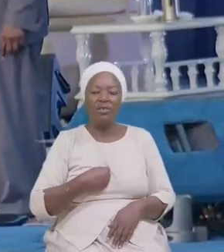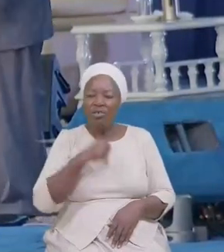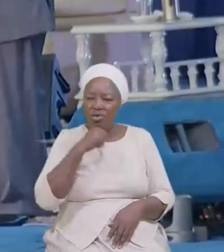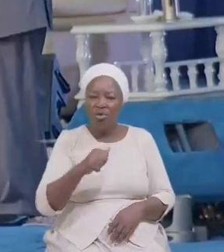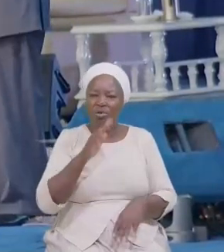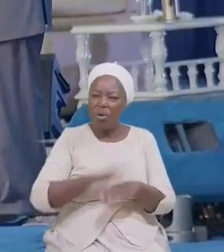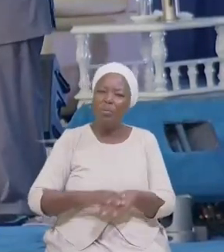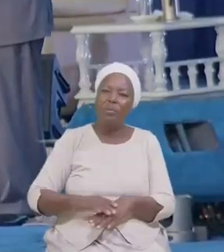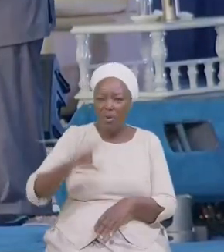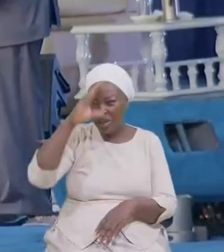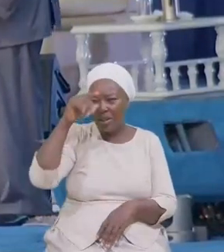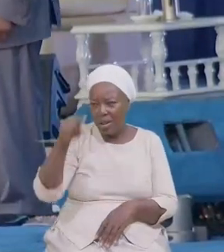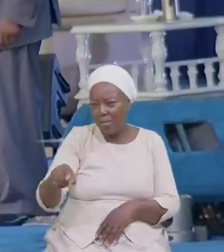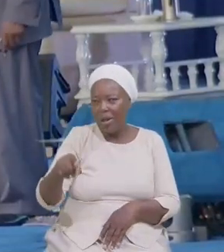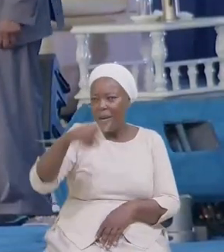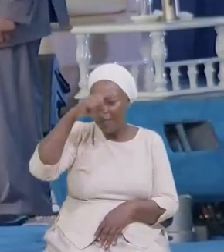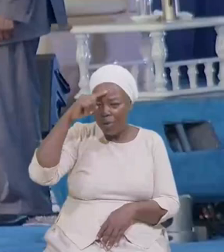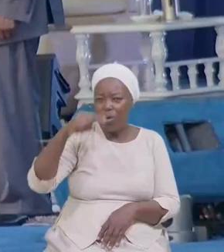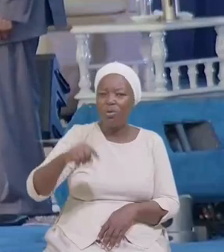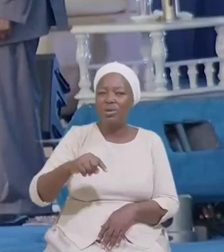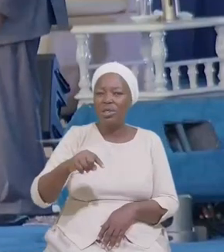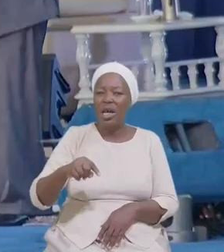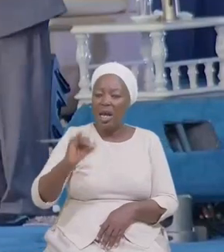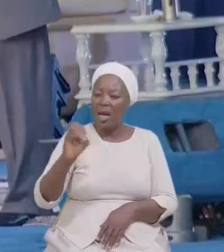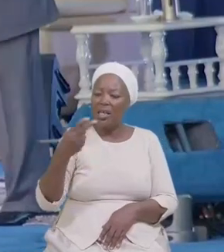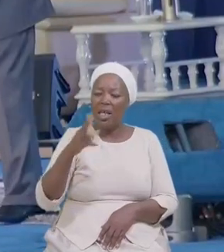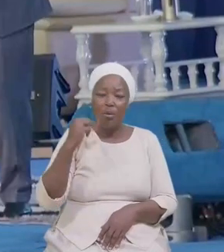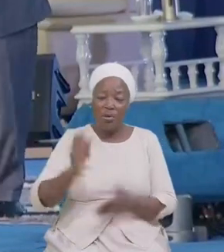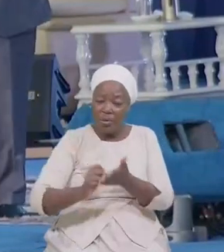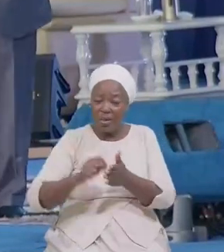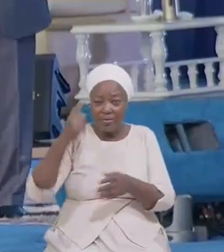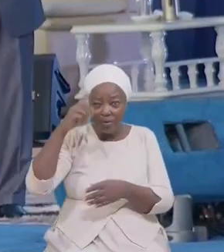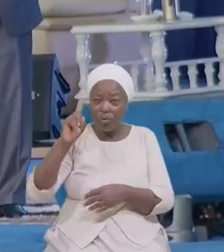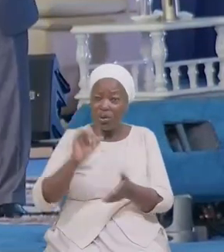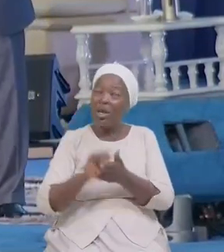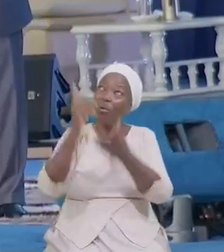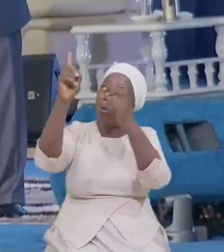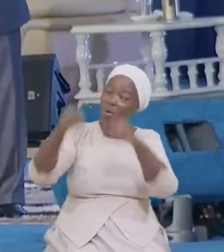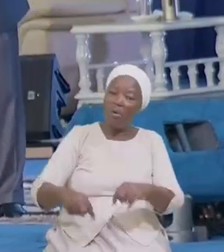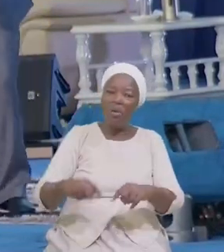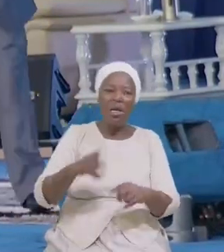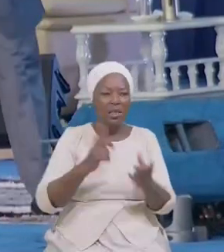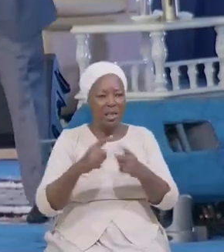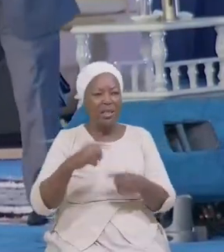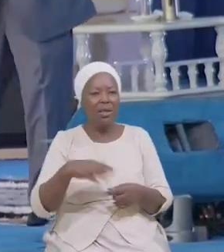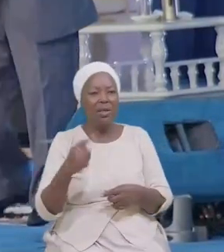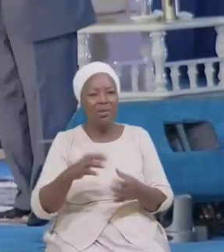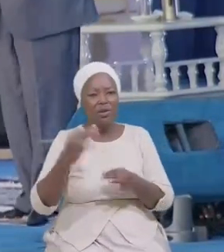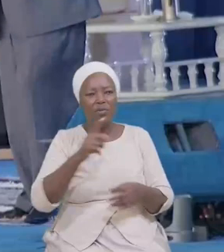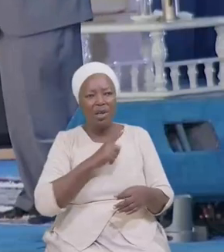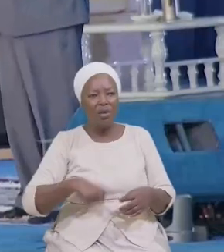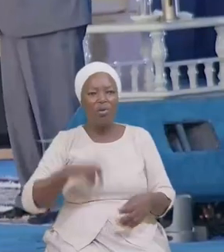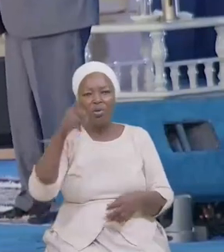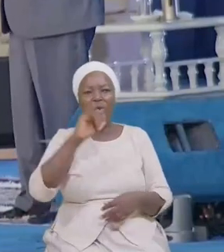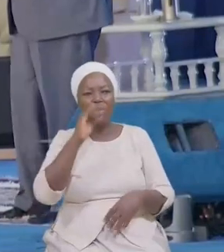lui. Parce qu'il écrivait pour celui qui allait le lire. Quand il dit l'Esprit de l'Éternel est sur moi, car